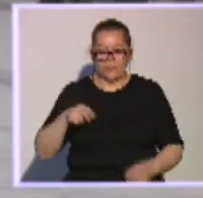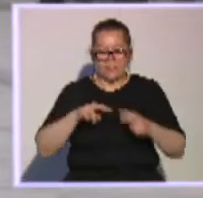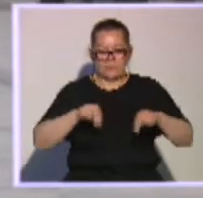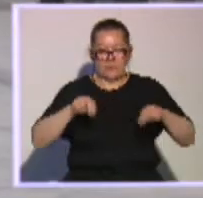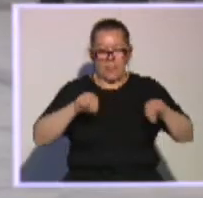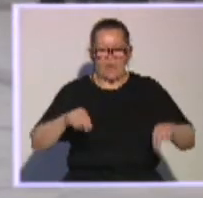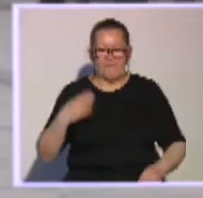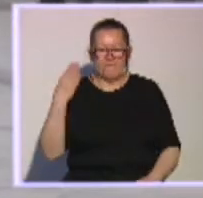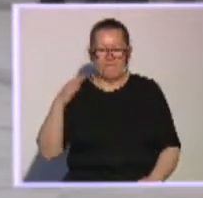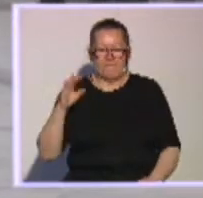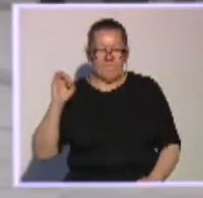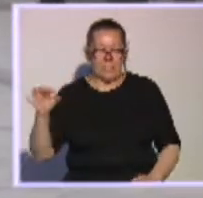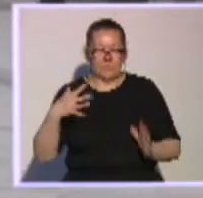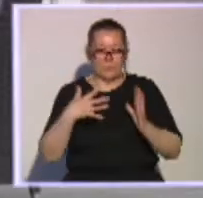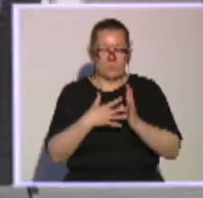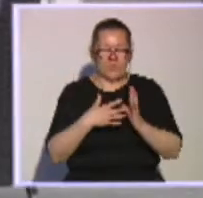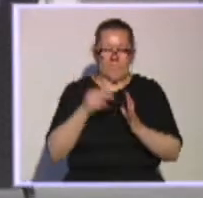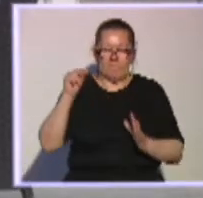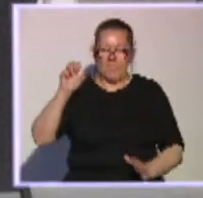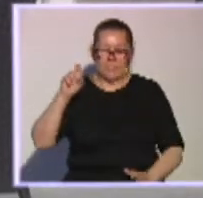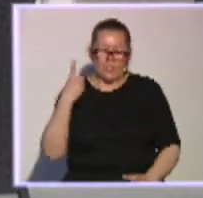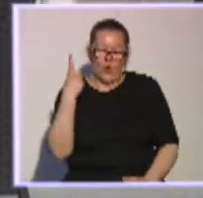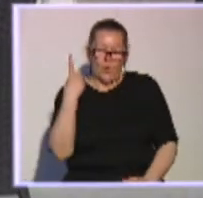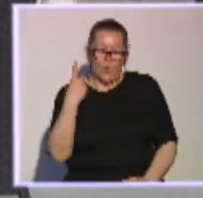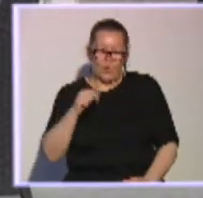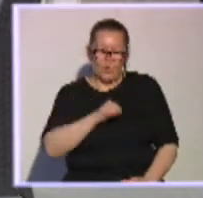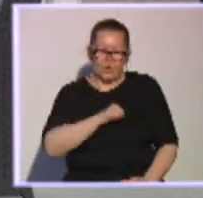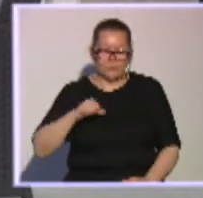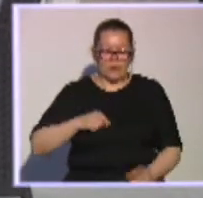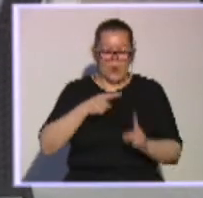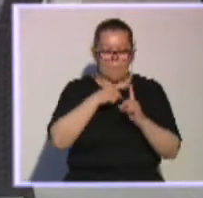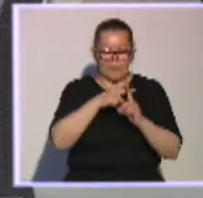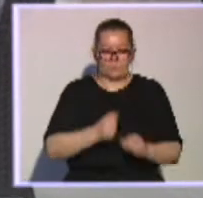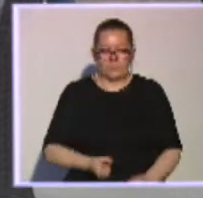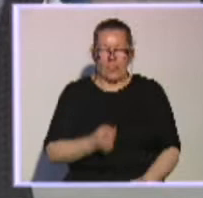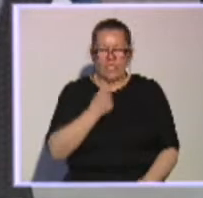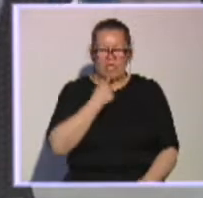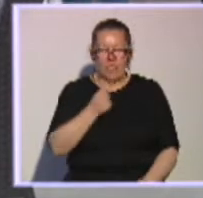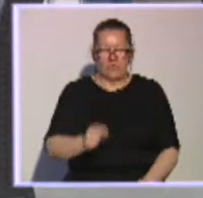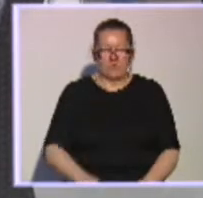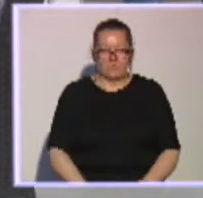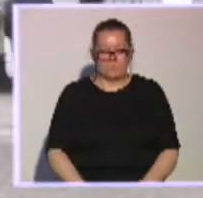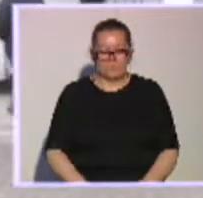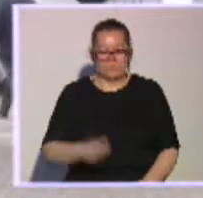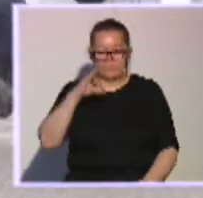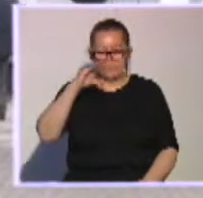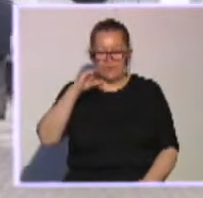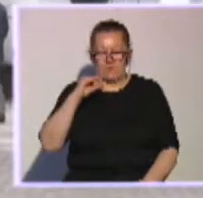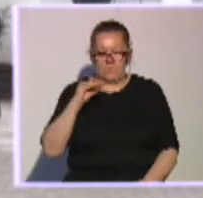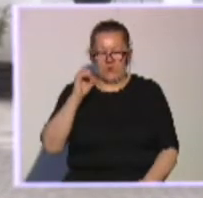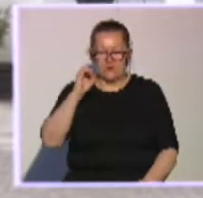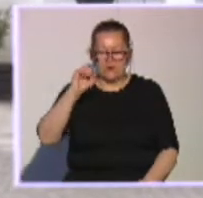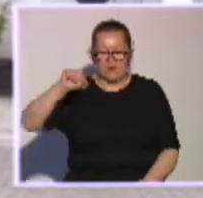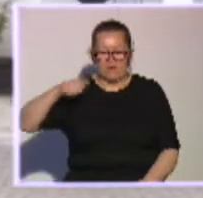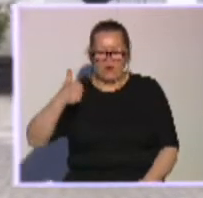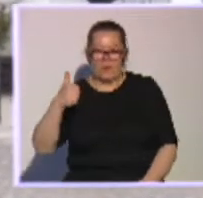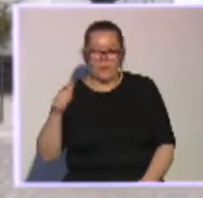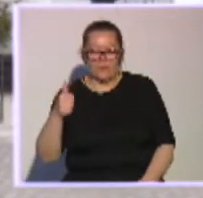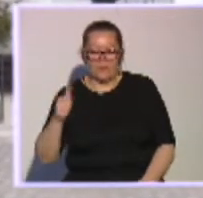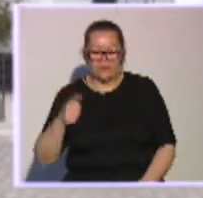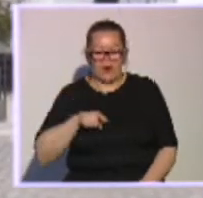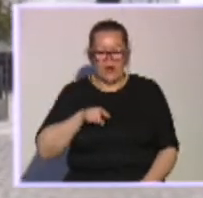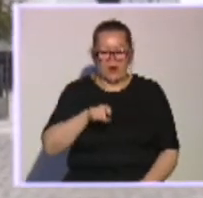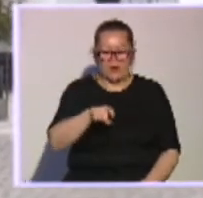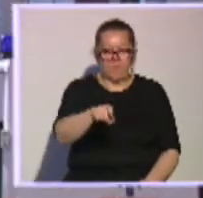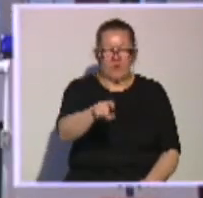aproape 400 de teste PCR și doar unul a fost pozitiv. În Craiova, de exemplu, incidența a scăzut la doar 0,11 cazuri